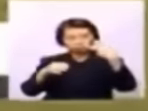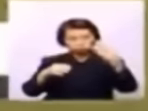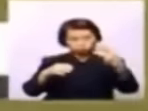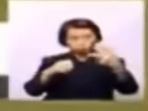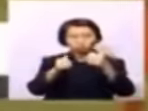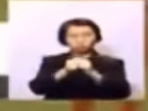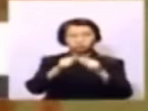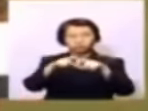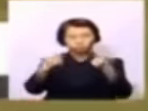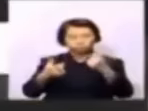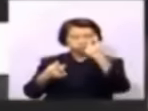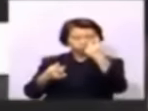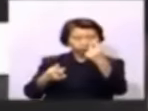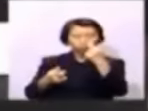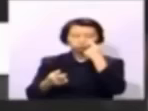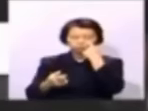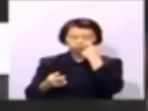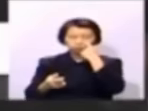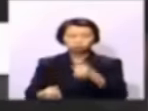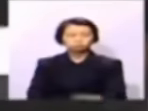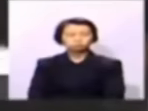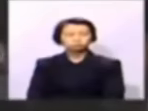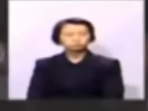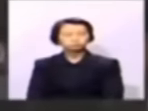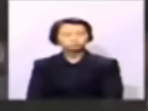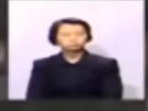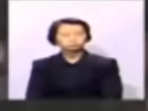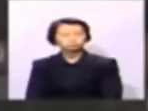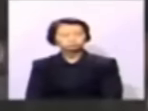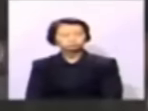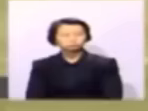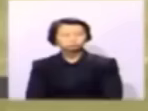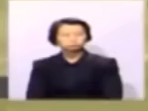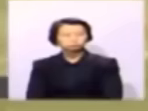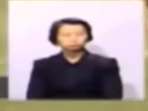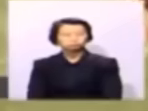dengan perbezaan 1 mata.